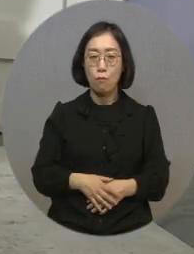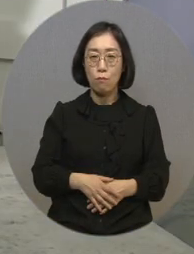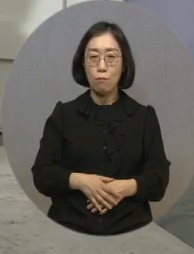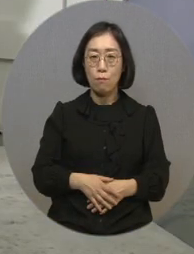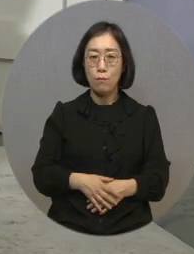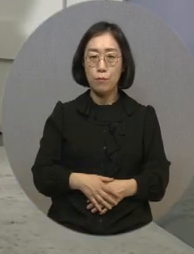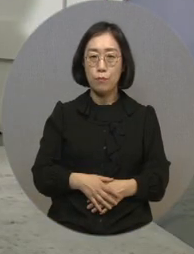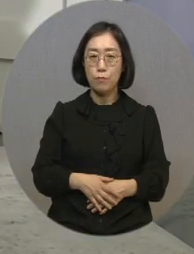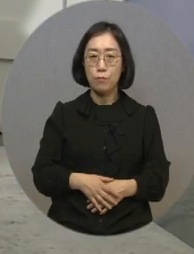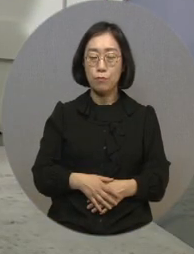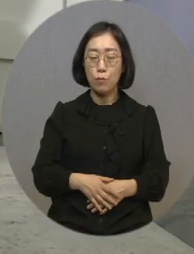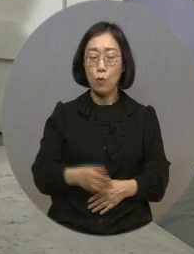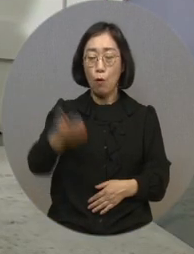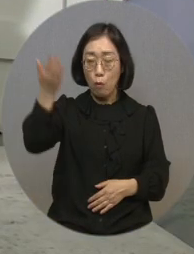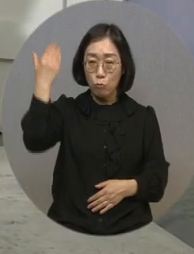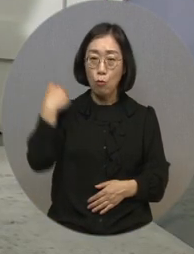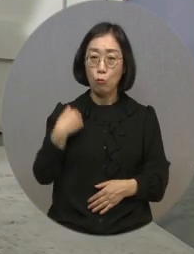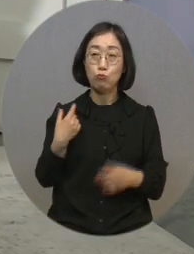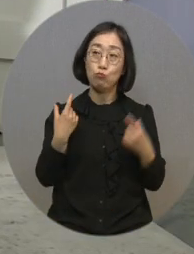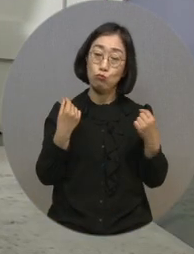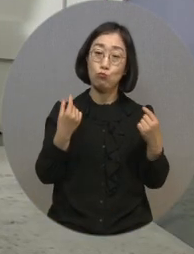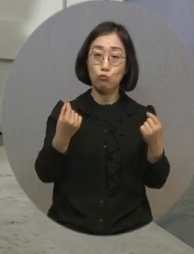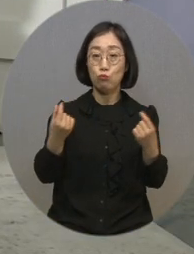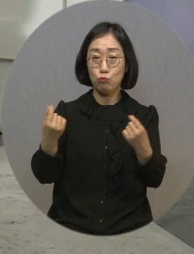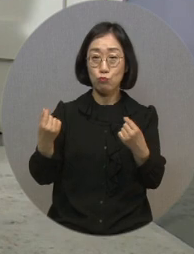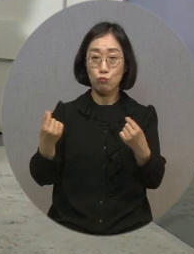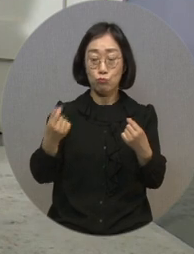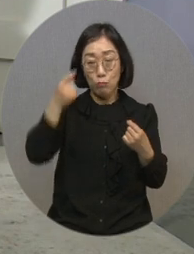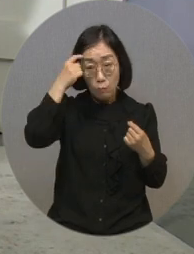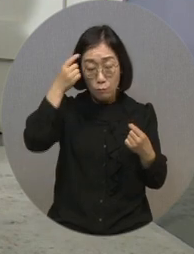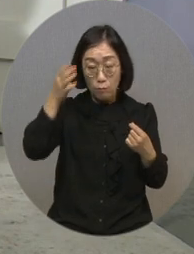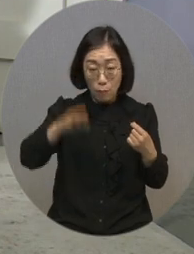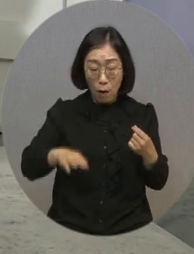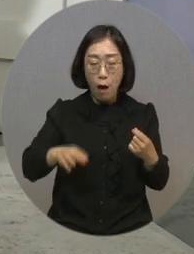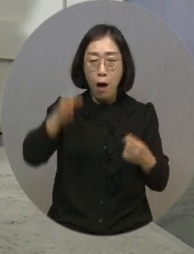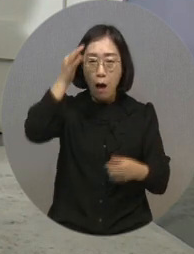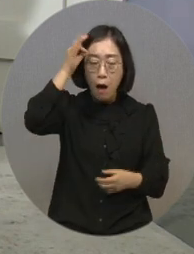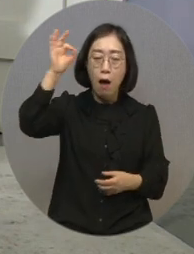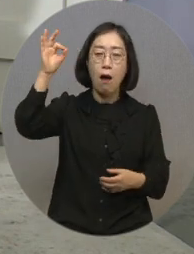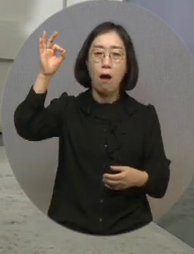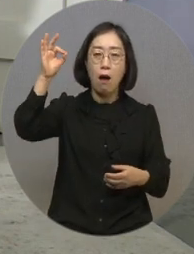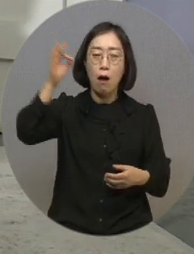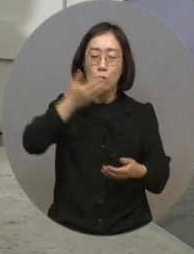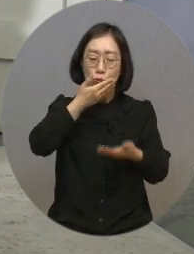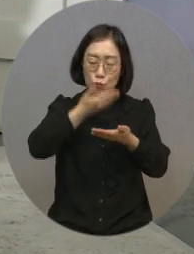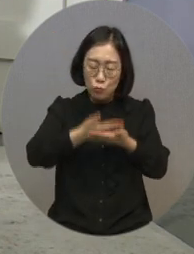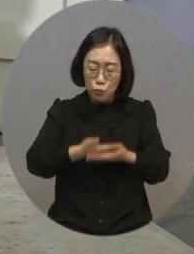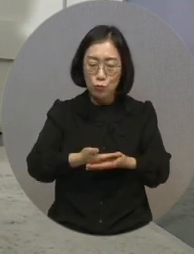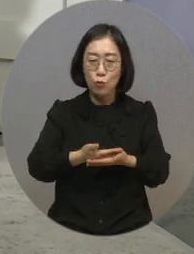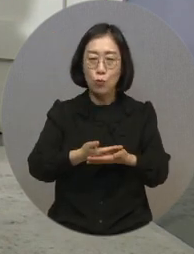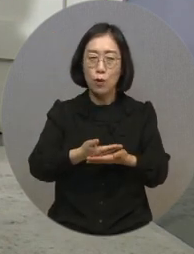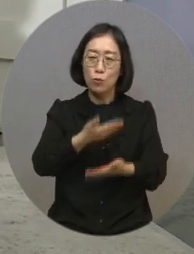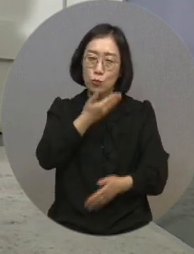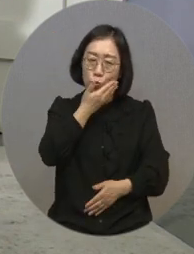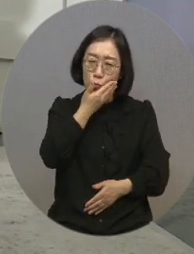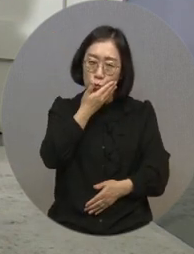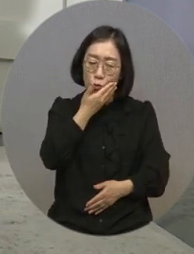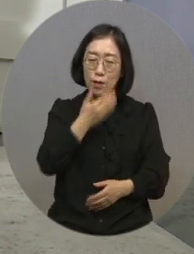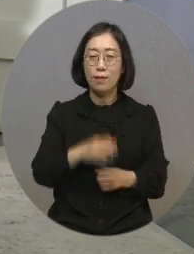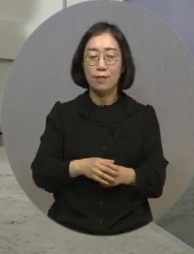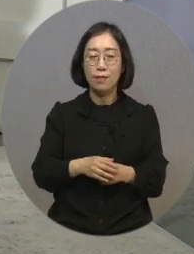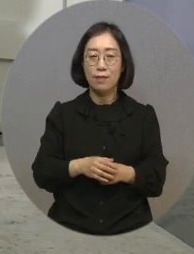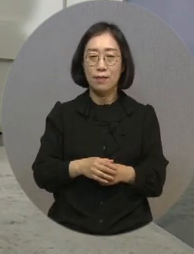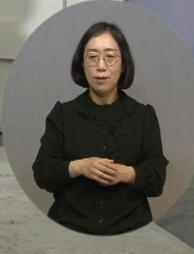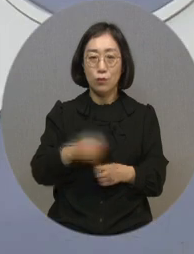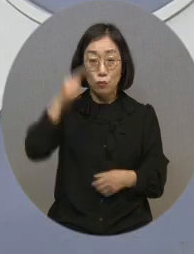아주 당연한 걸로 생각했는데 돌이켜 보니까는 굉장히 큰 소중한 추억이 있었던 것 같고 그런